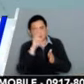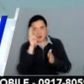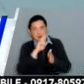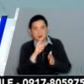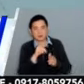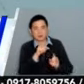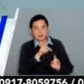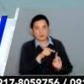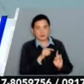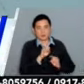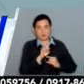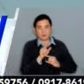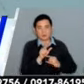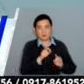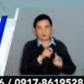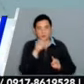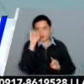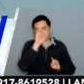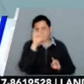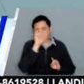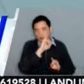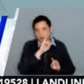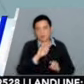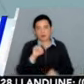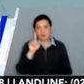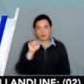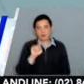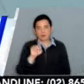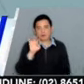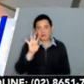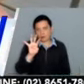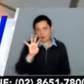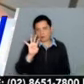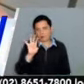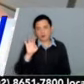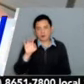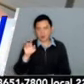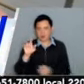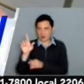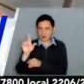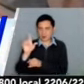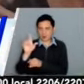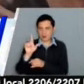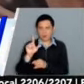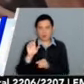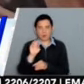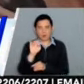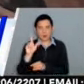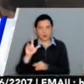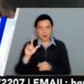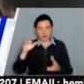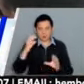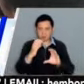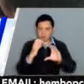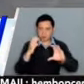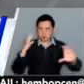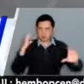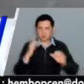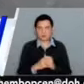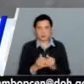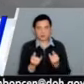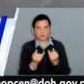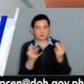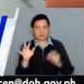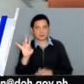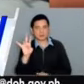tanker na may kargang 1.4 million liters ng industrial fuel oil. Agad namang nailigtas ang 16 na sakay ng barko. Apat